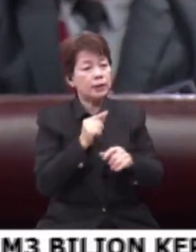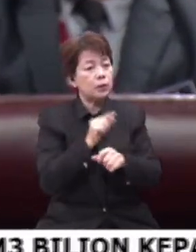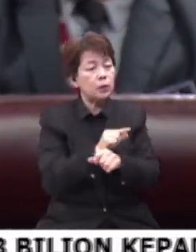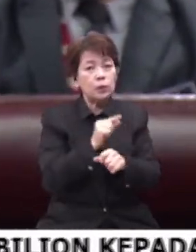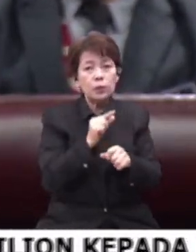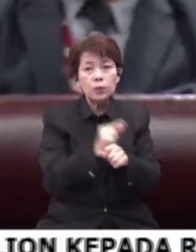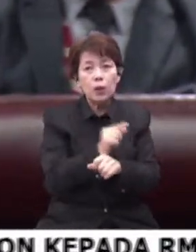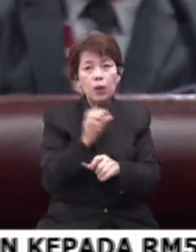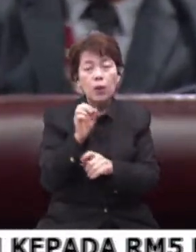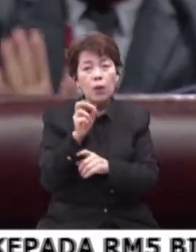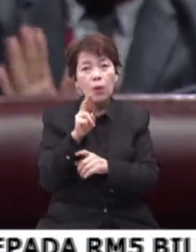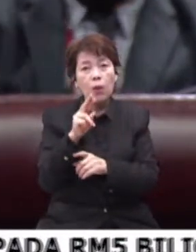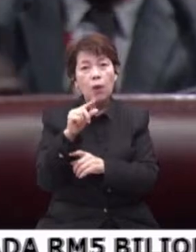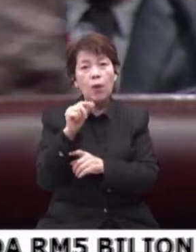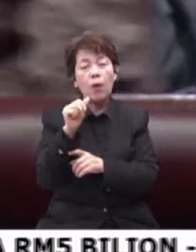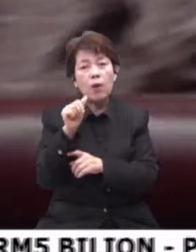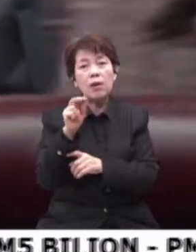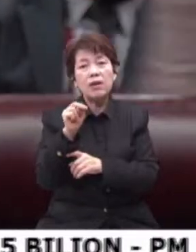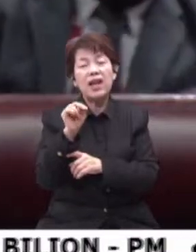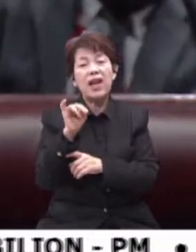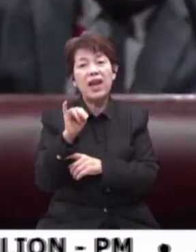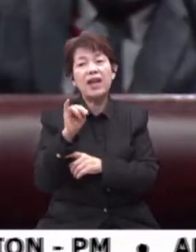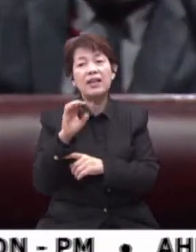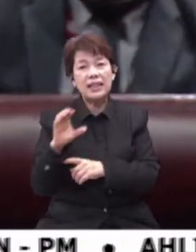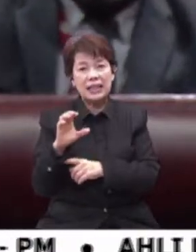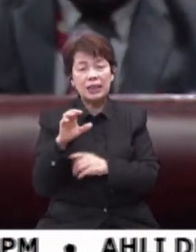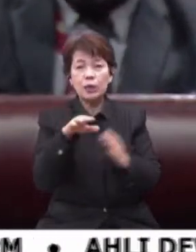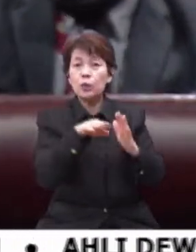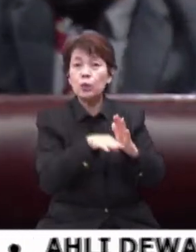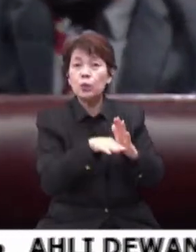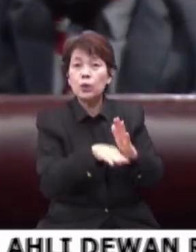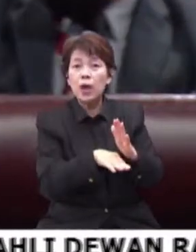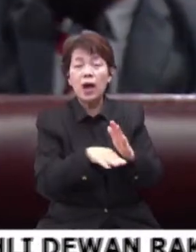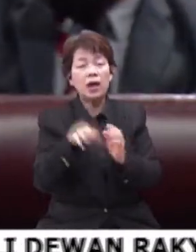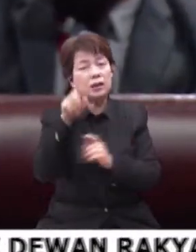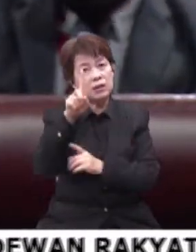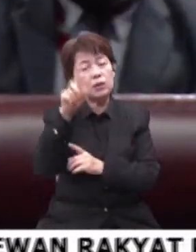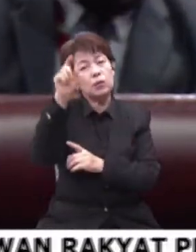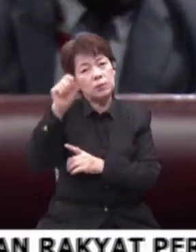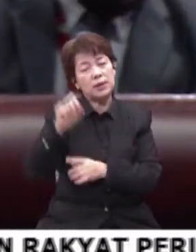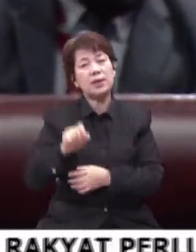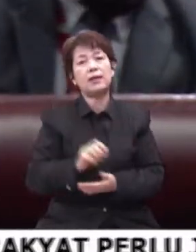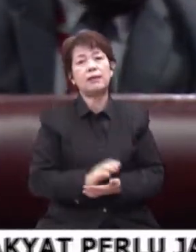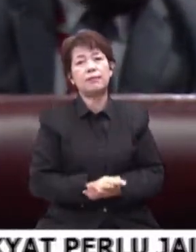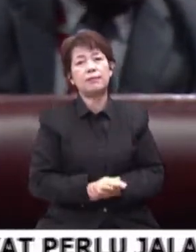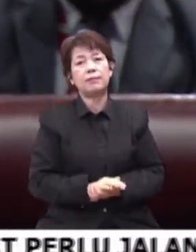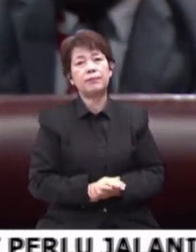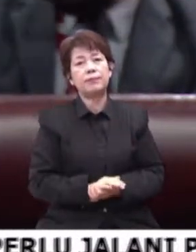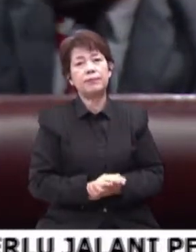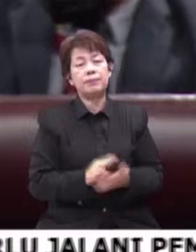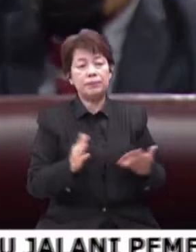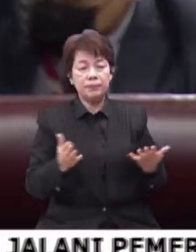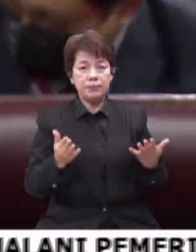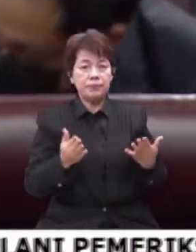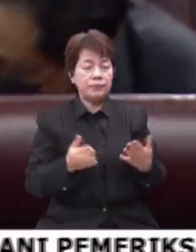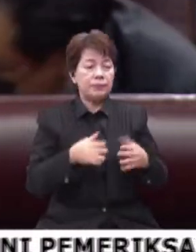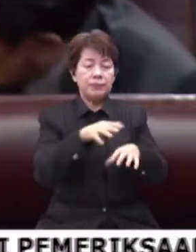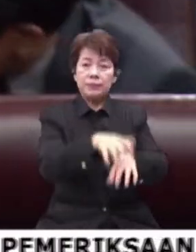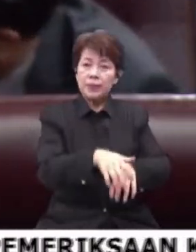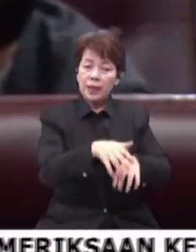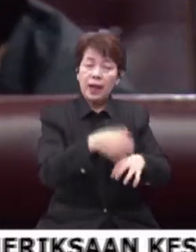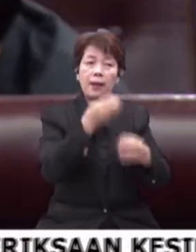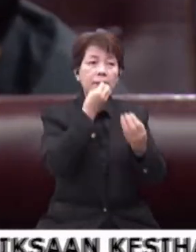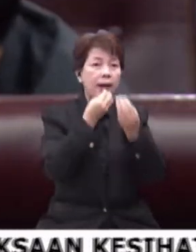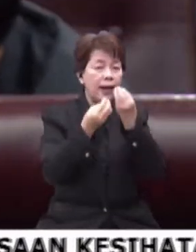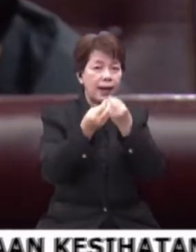organik ini baru di peringkat kurang daripada satu persen kemeja petani anak kerja Mama makanan